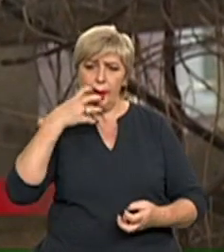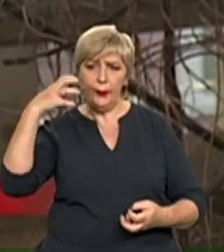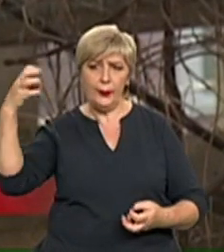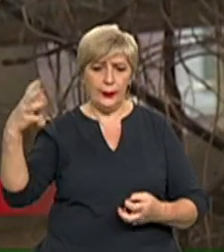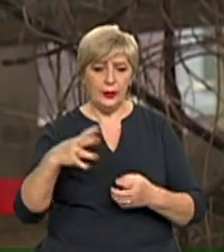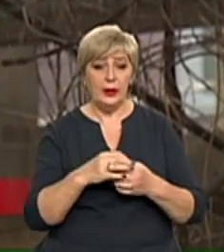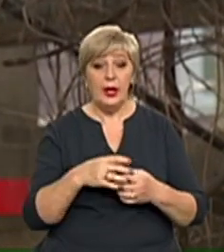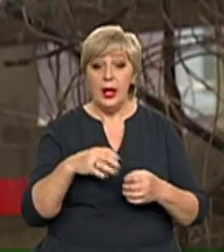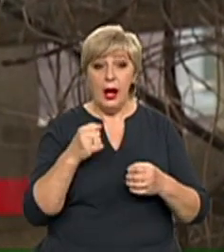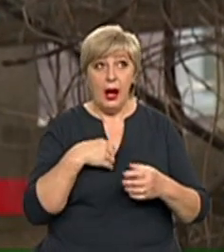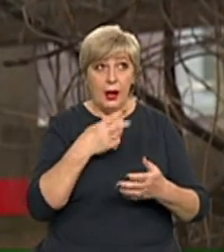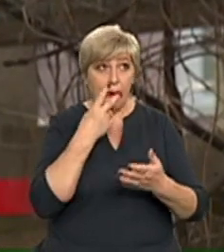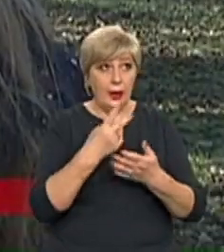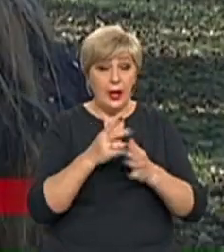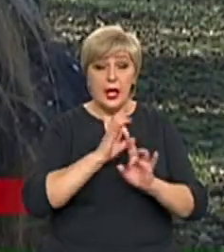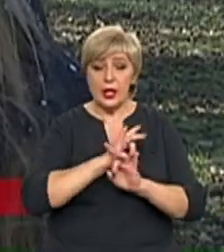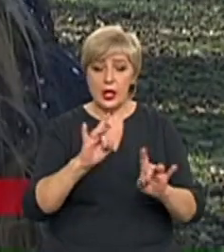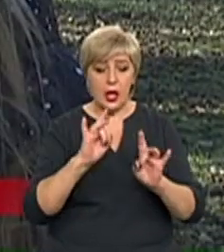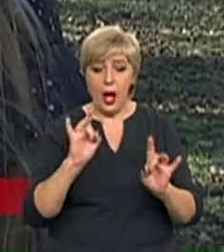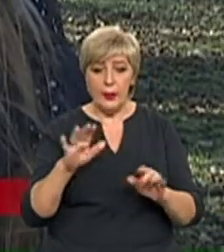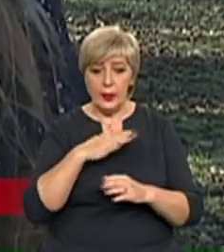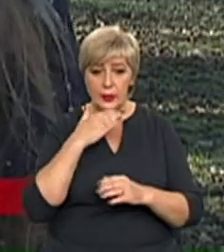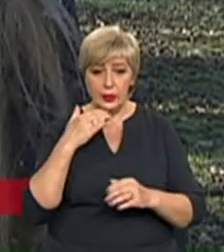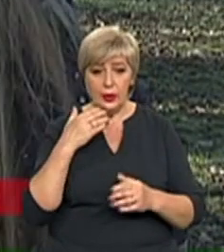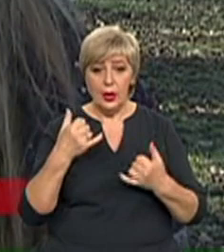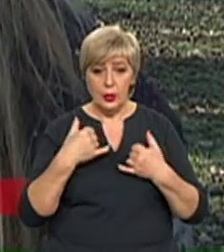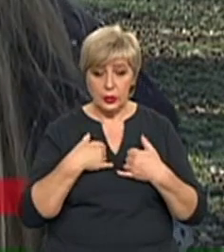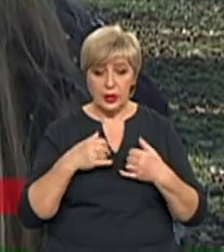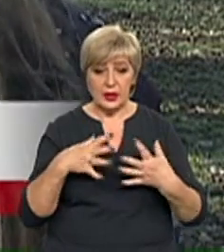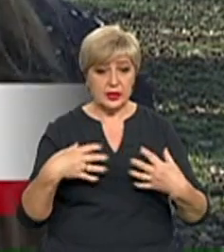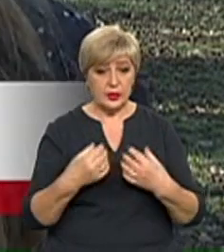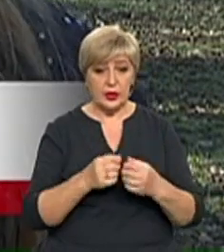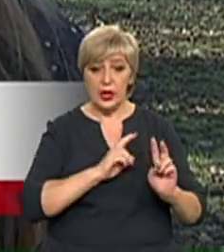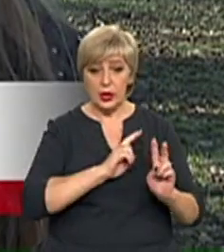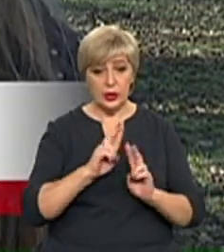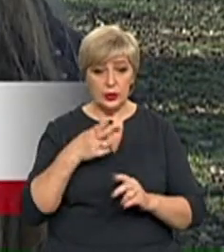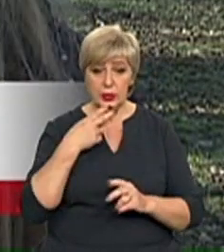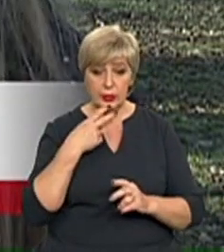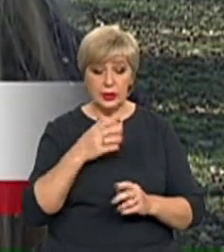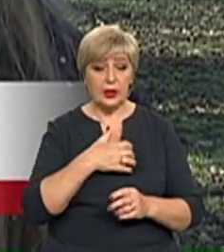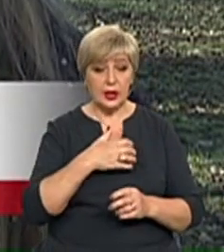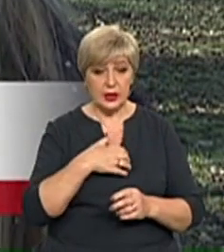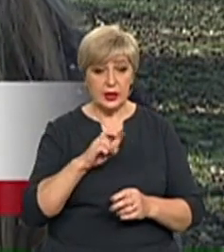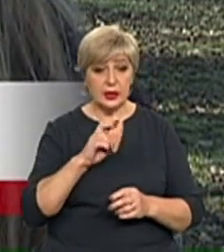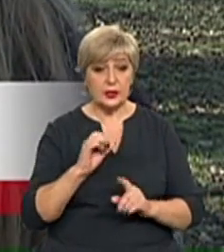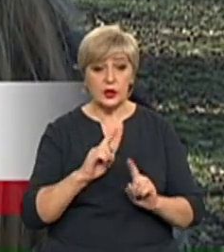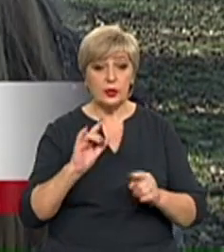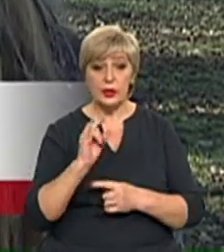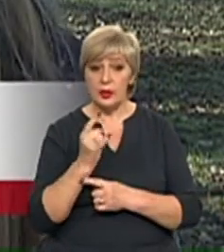великих білбордах важко не помітити. У нас в сім'ї ніхто не курить, і хотілося б, щоб дитина, в